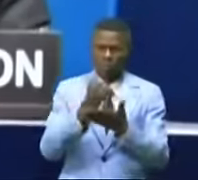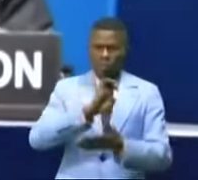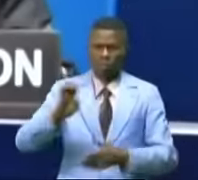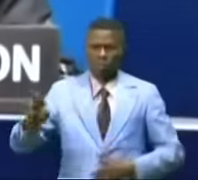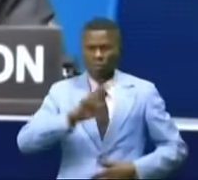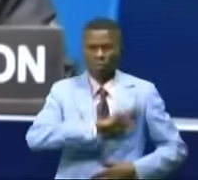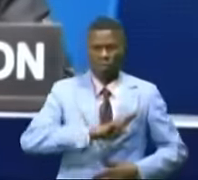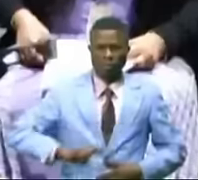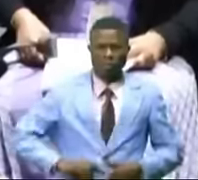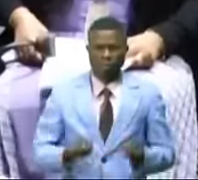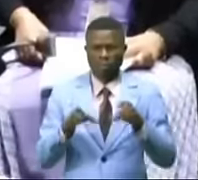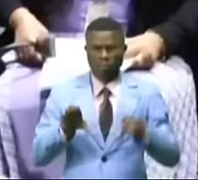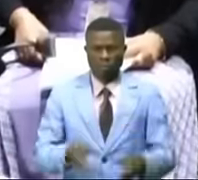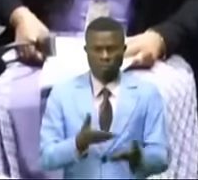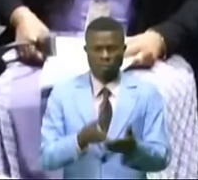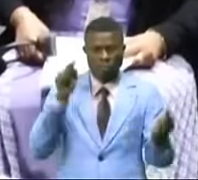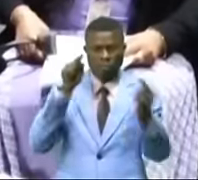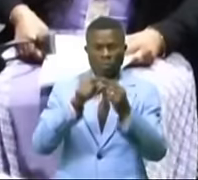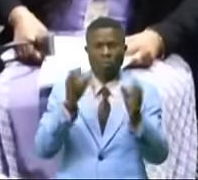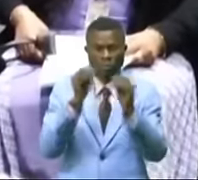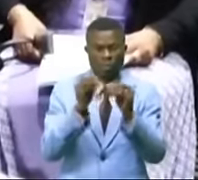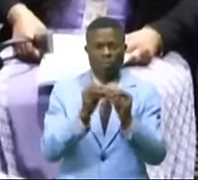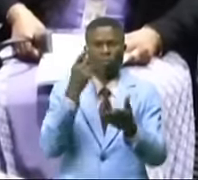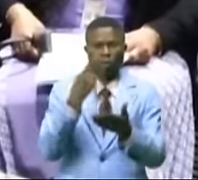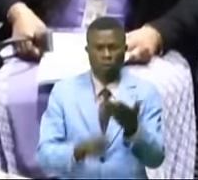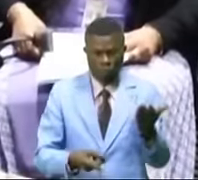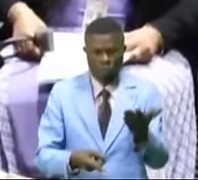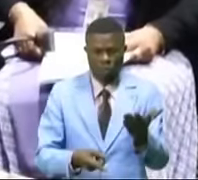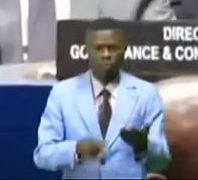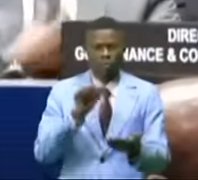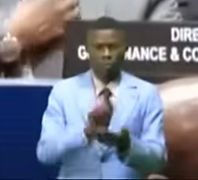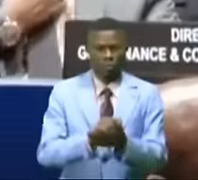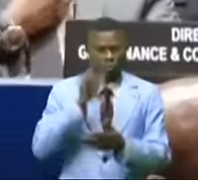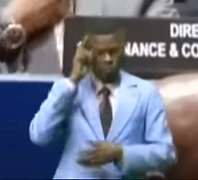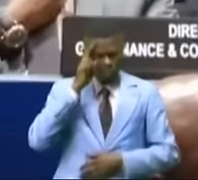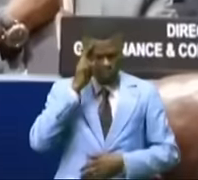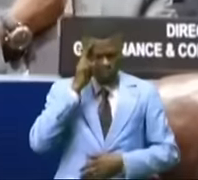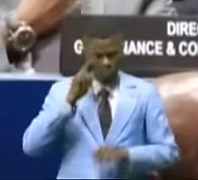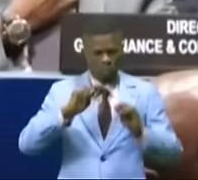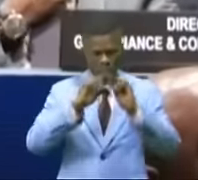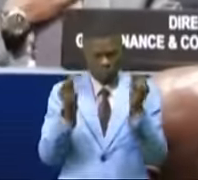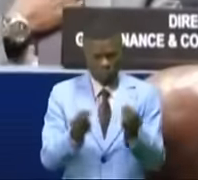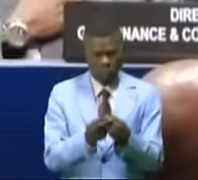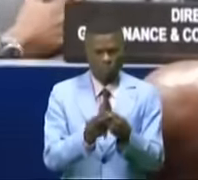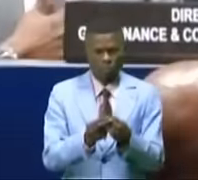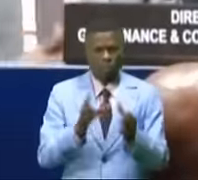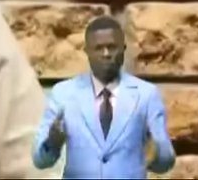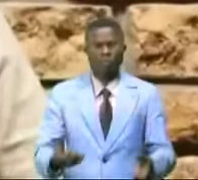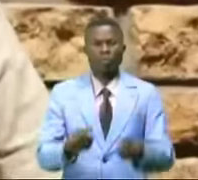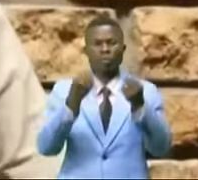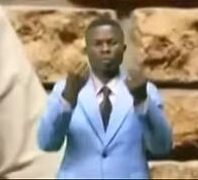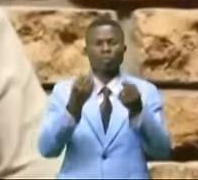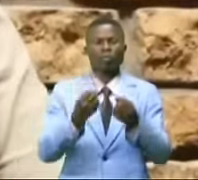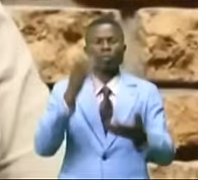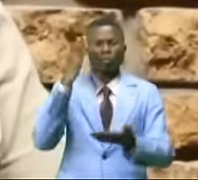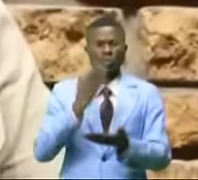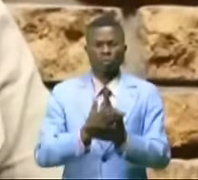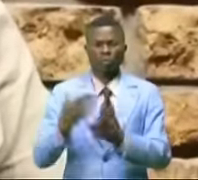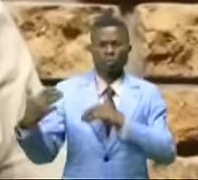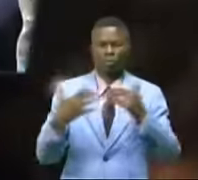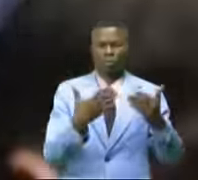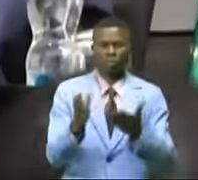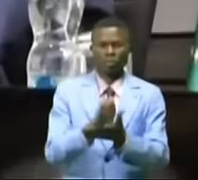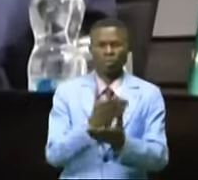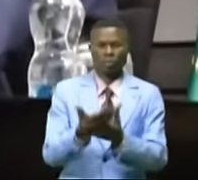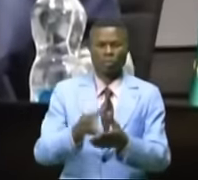République démocratique du Congo. L'objectif, a-t-il renchéri, est de réfléchir ensemble en vue d'obtenir un cessez-le-feu entre les forces